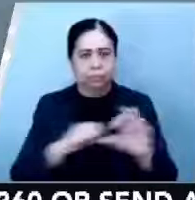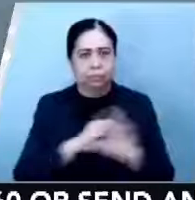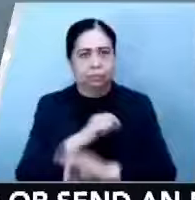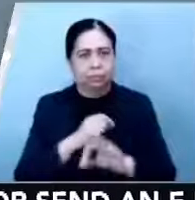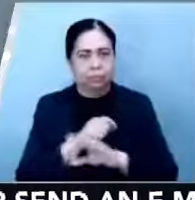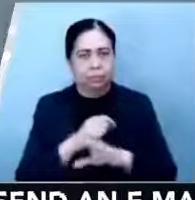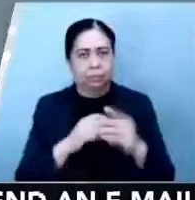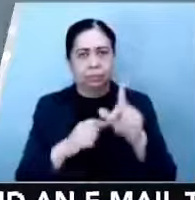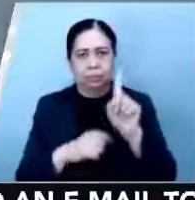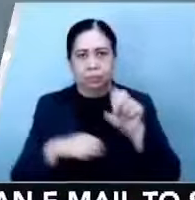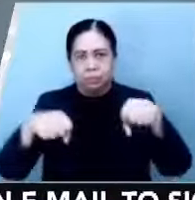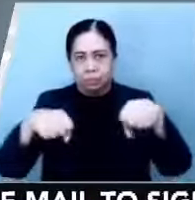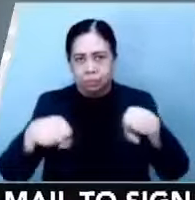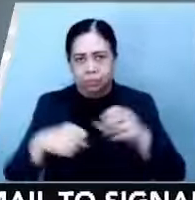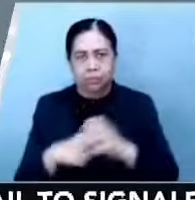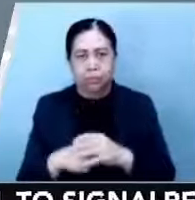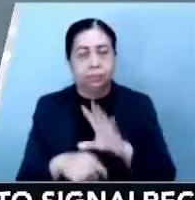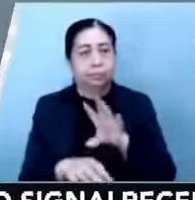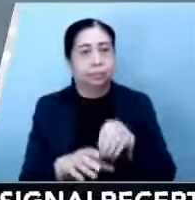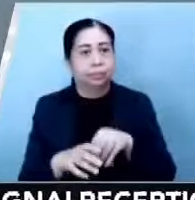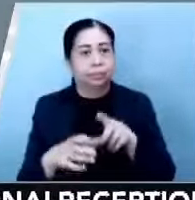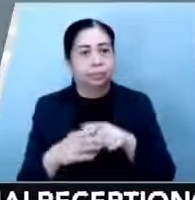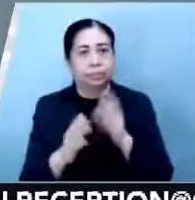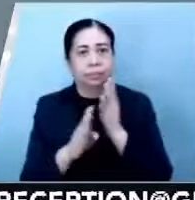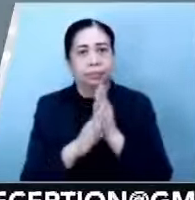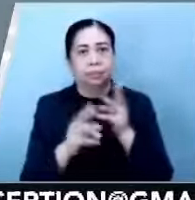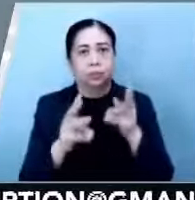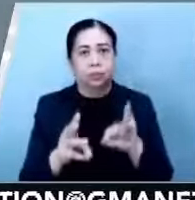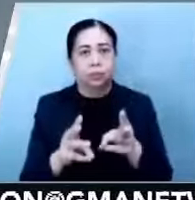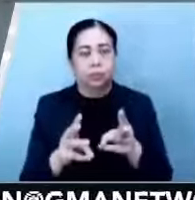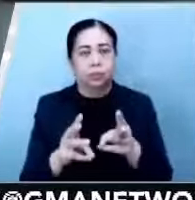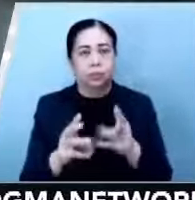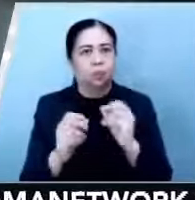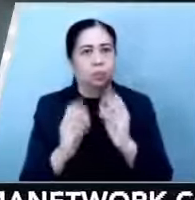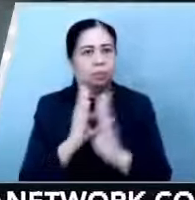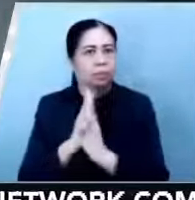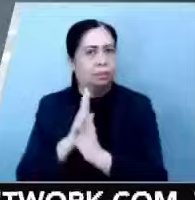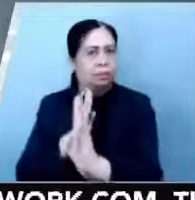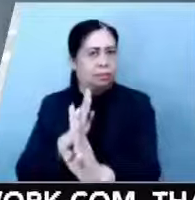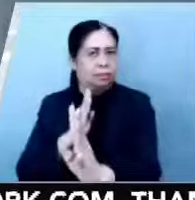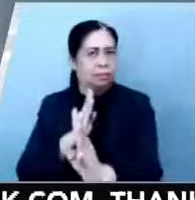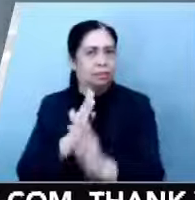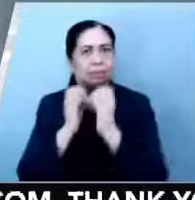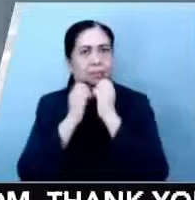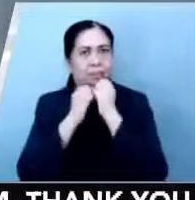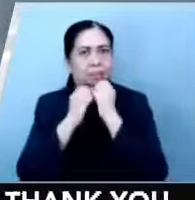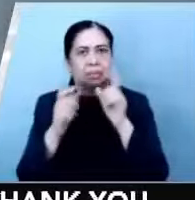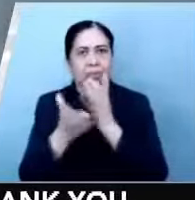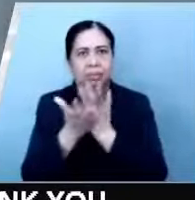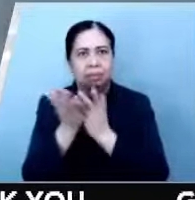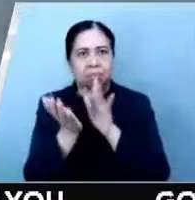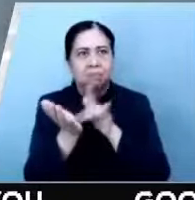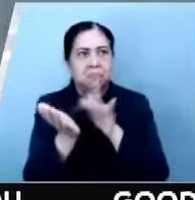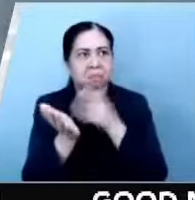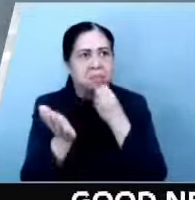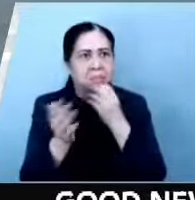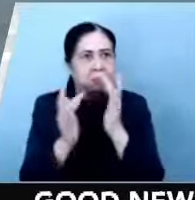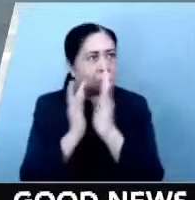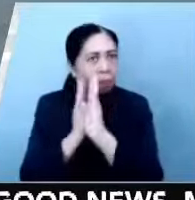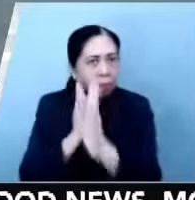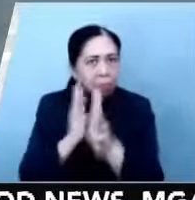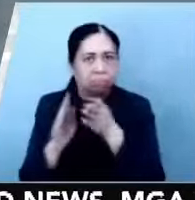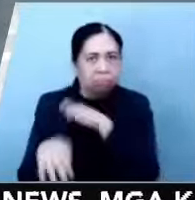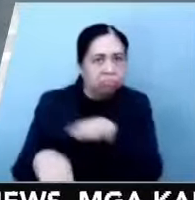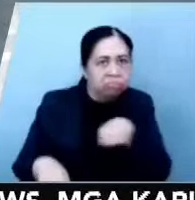po, ito'y bahagi kasi ng busway na walang concrete barrier. Talaga naman sinasamantala ito ng mga motorista. At dito lumulusot, kaya naman nandito